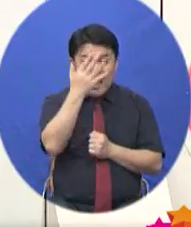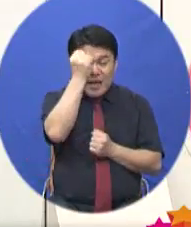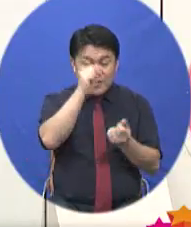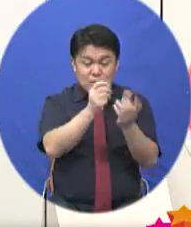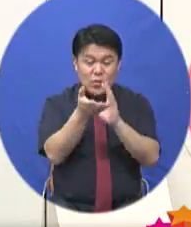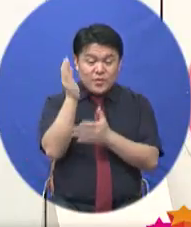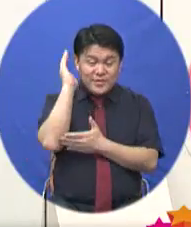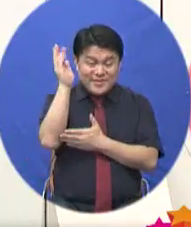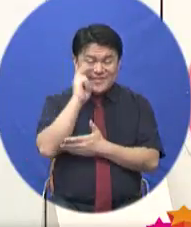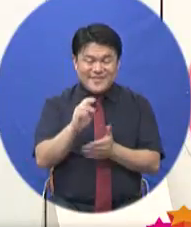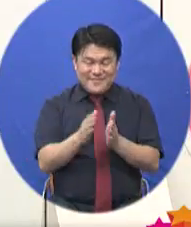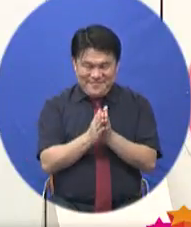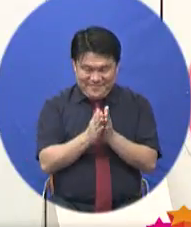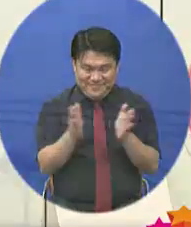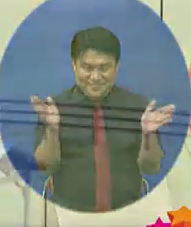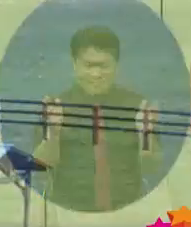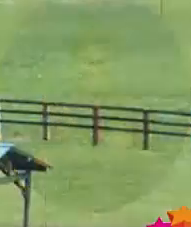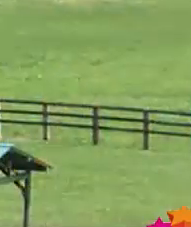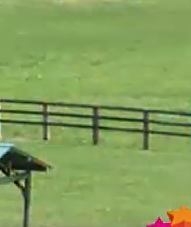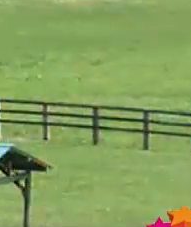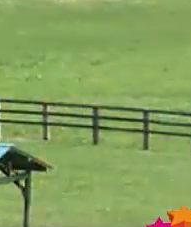할미꽃 사연.